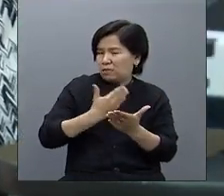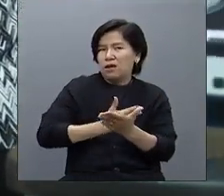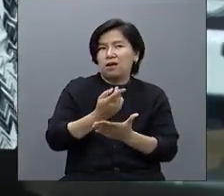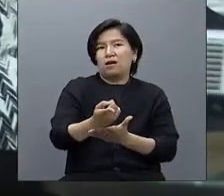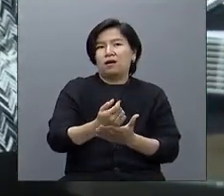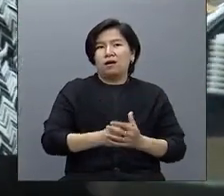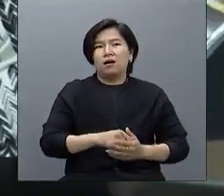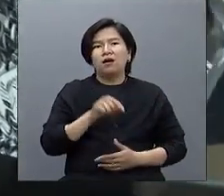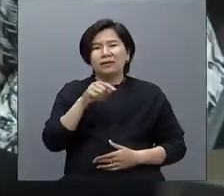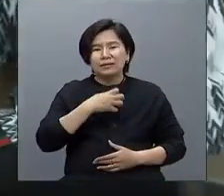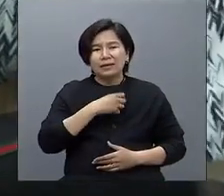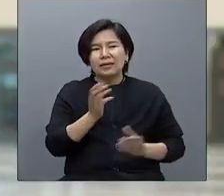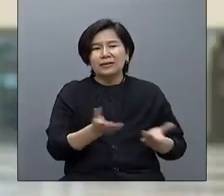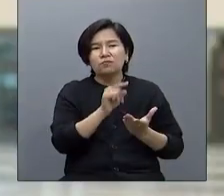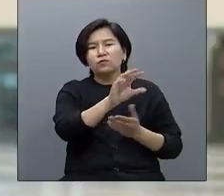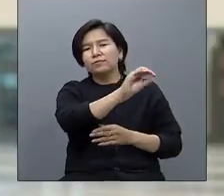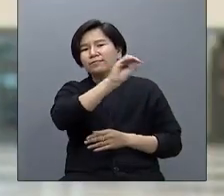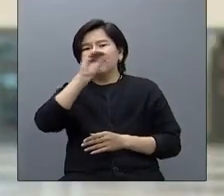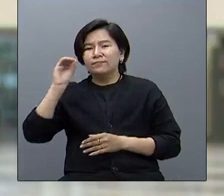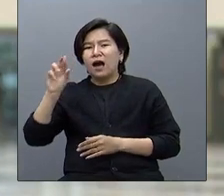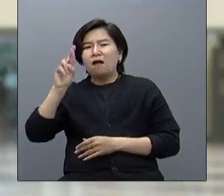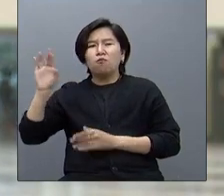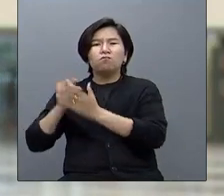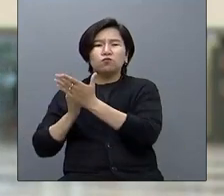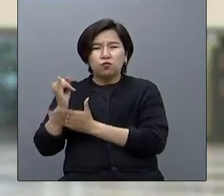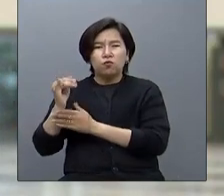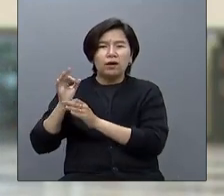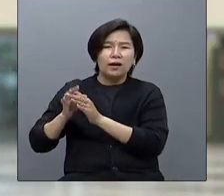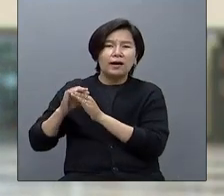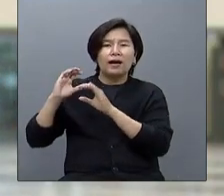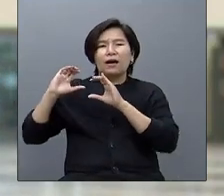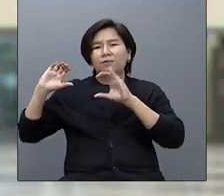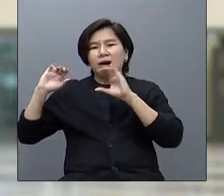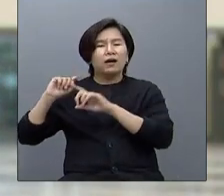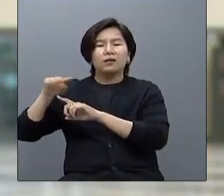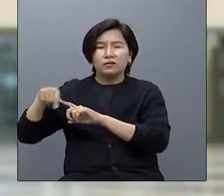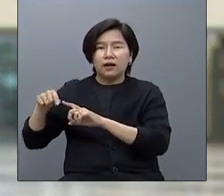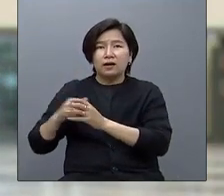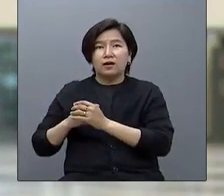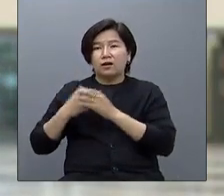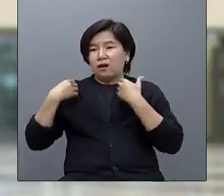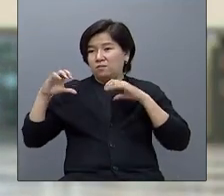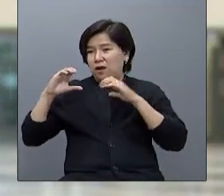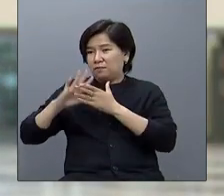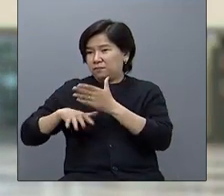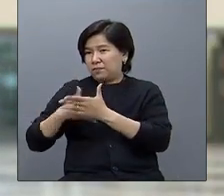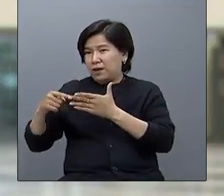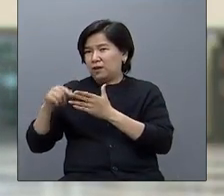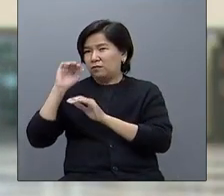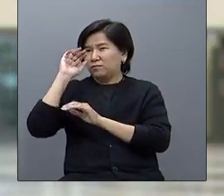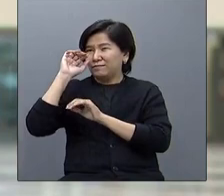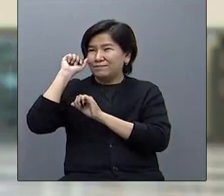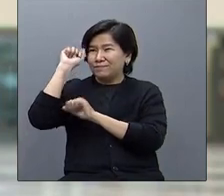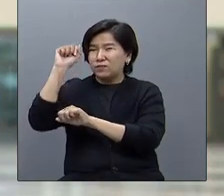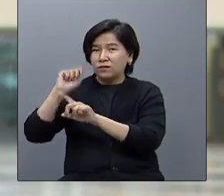นอกระบบเข้าสู่ในระบบค่ะที่ผ่านมานะคะไม่ว่าภาครัฐจะออกมาตรการอะไรมาก็ตามค่ะนี่นอกระบบก็ยังคงมากอยู่นะคะ